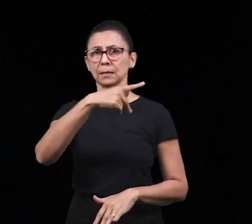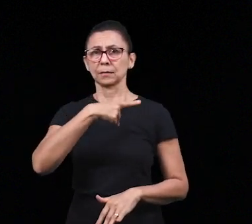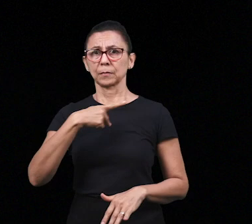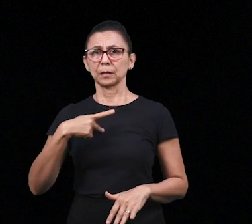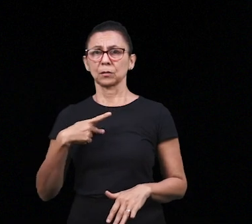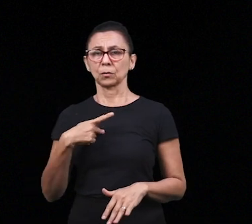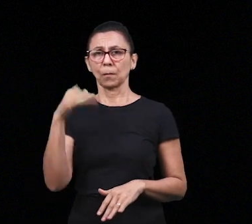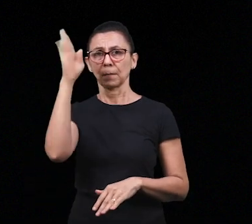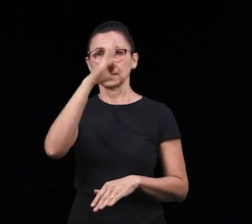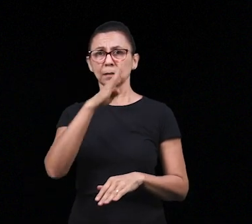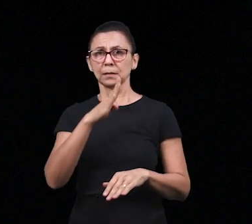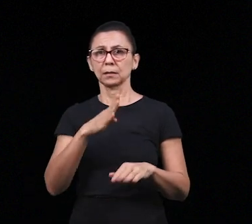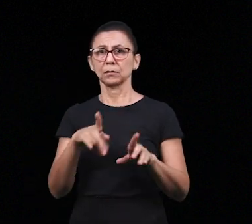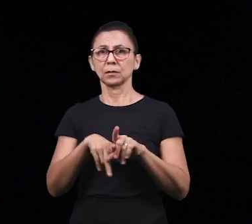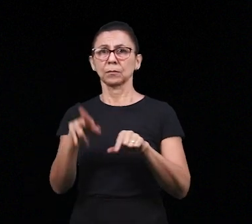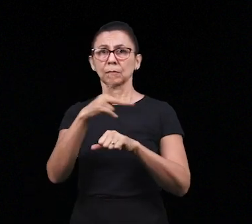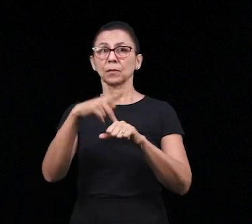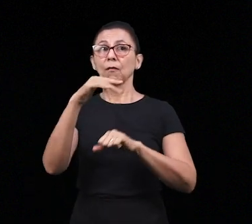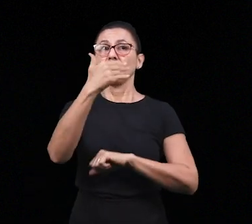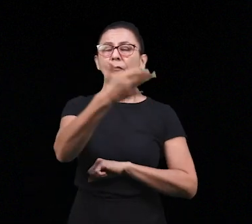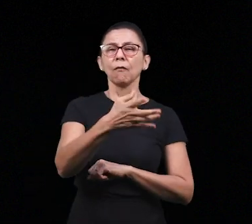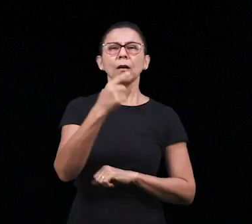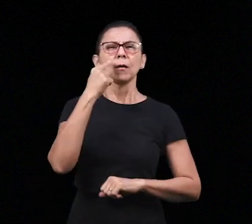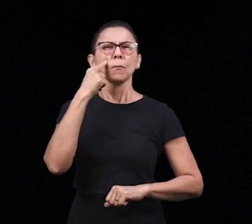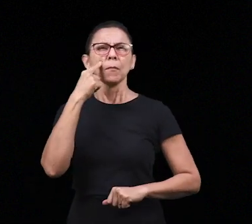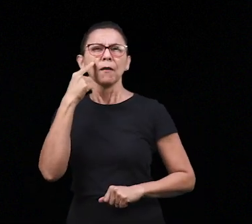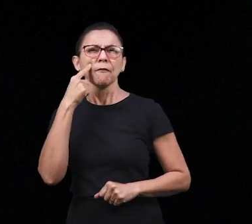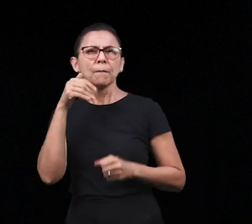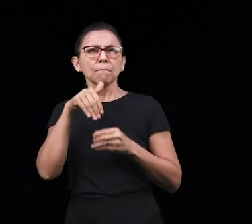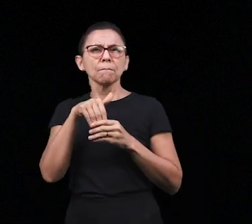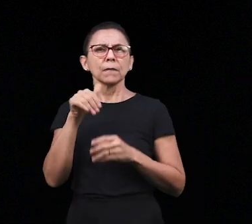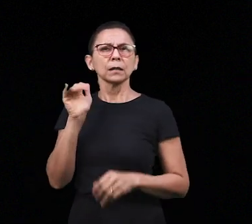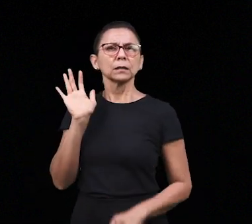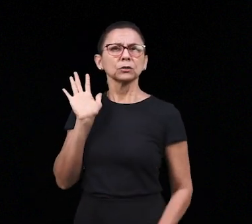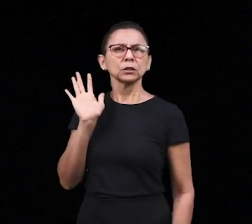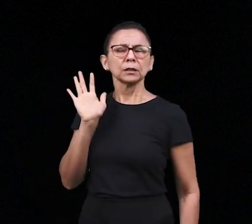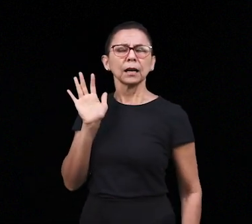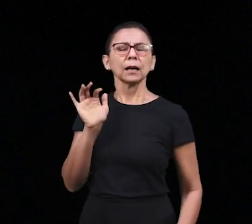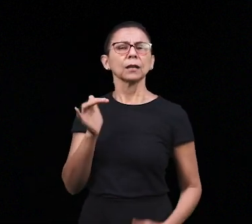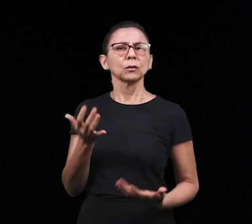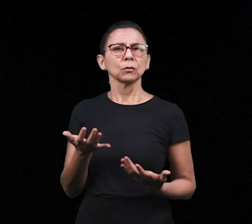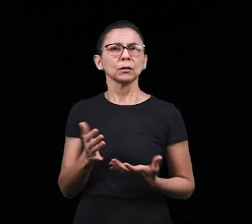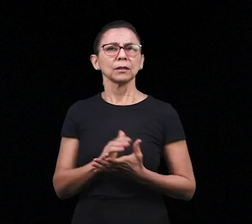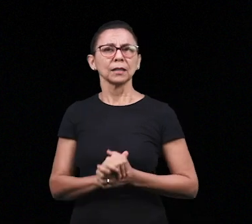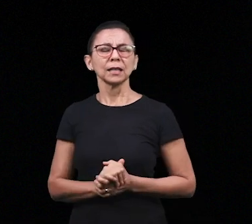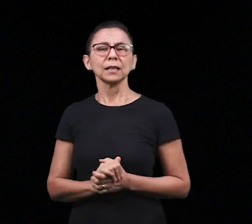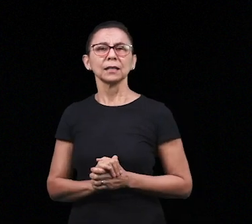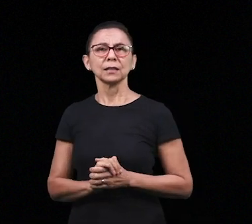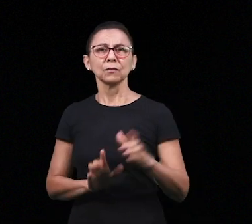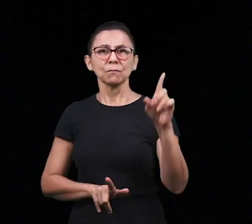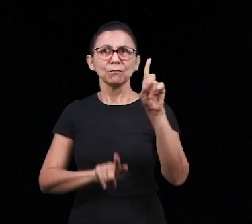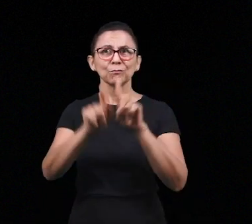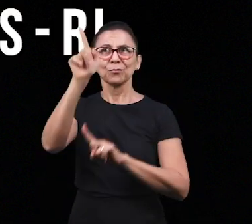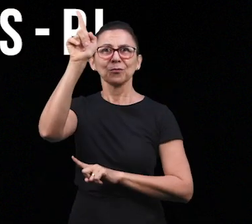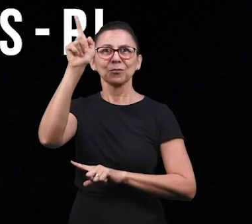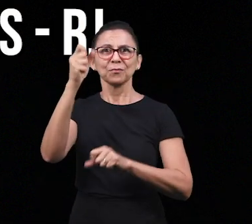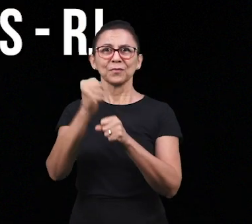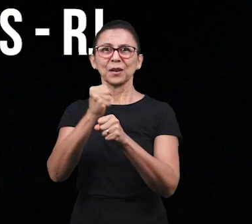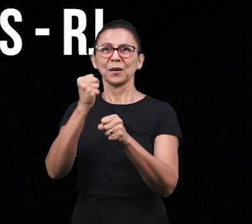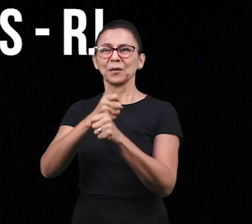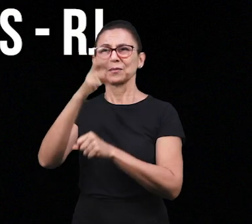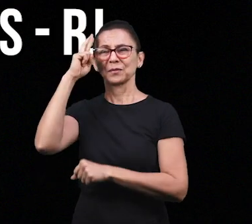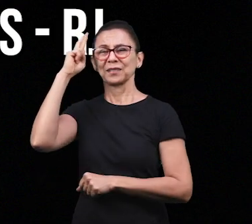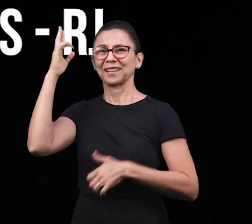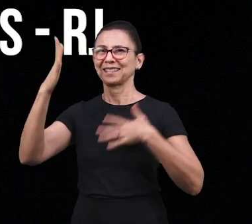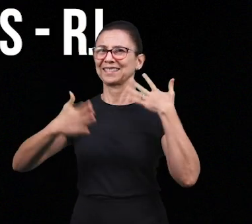du Conseil presbytéral et des pasteurs de tout le Brésil et à l'étranger pour évaluer les candidats qui a résulté dans son grand saut pour